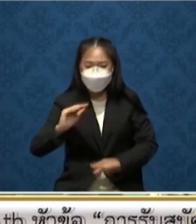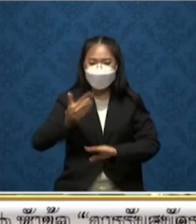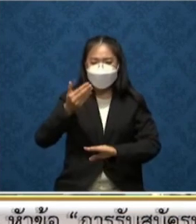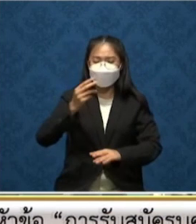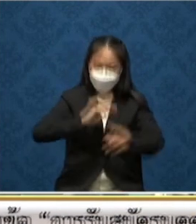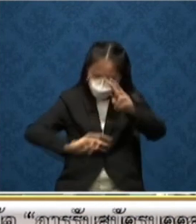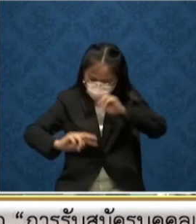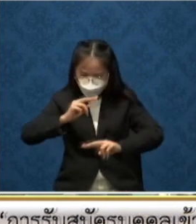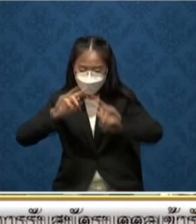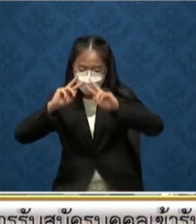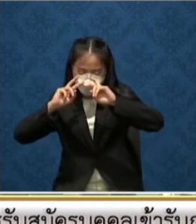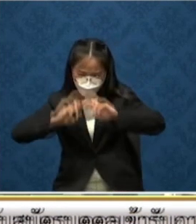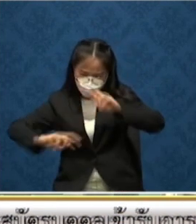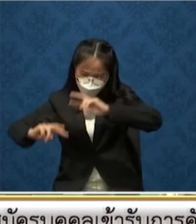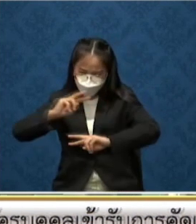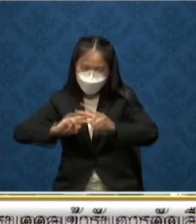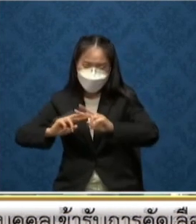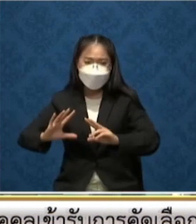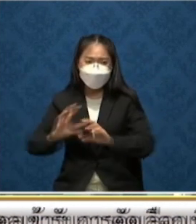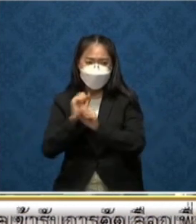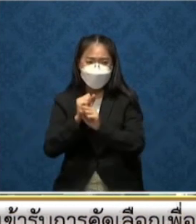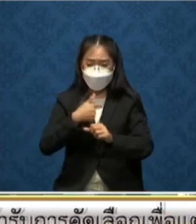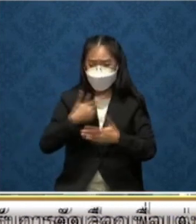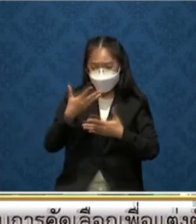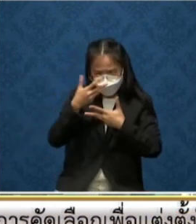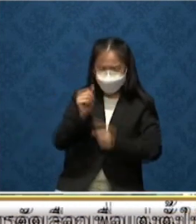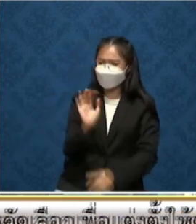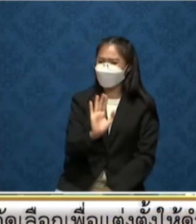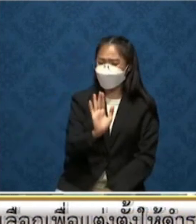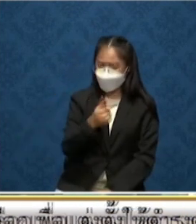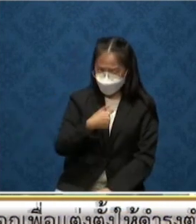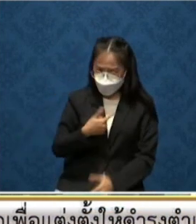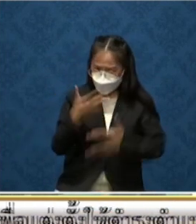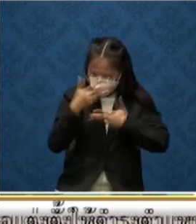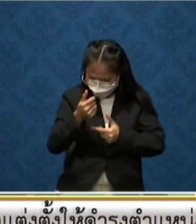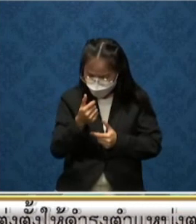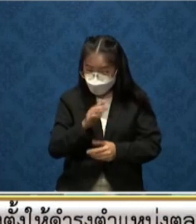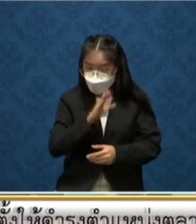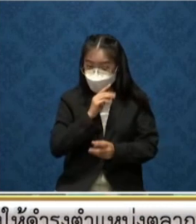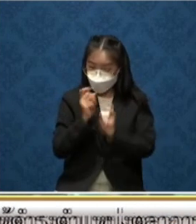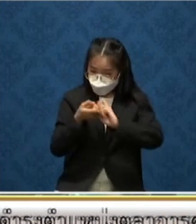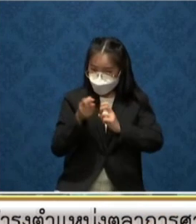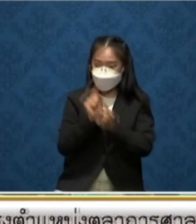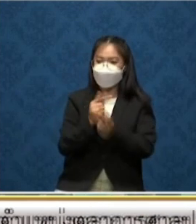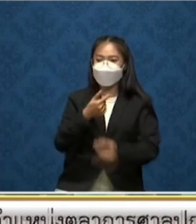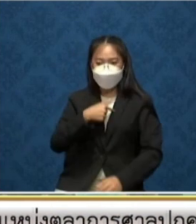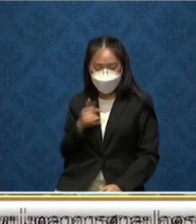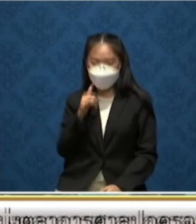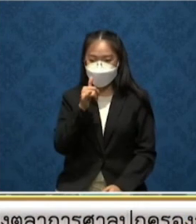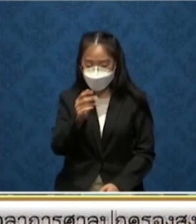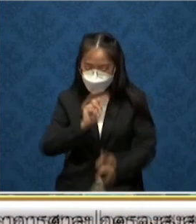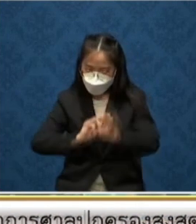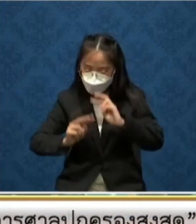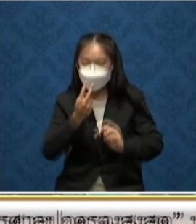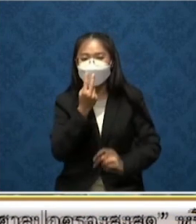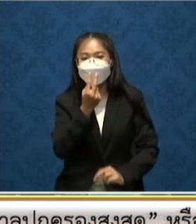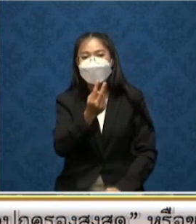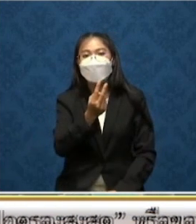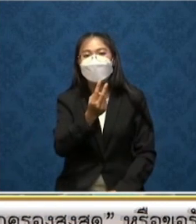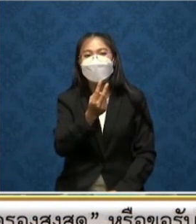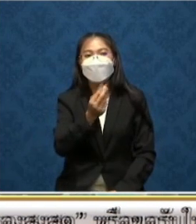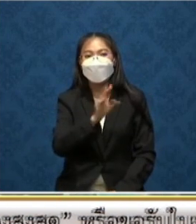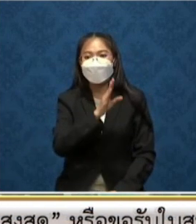ดถ้ำหลวงขุนน้ำนางนอนที่จังหวัดเชียงรายเมื่อเดือนมิถุนายนพ.ศ. 2561เสียชีวิตแล้ว